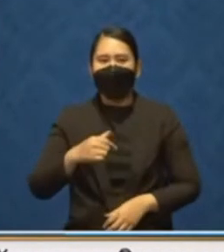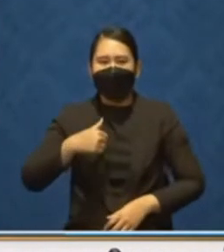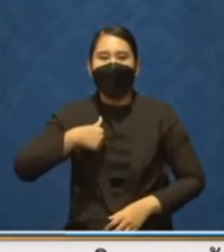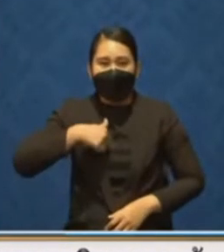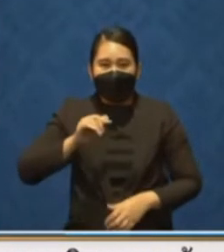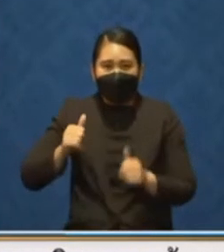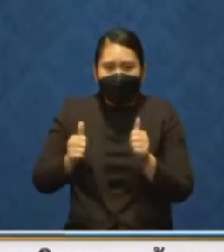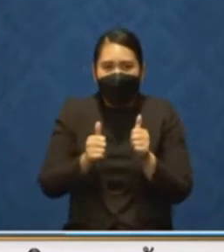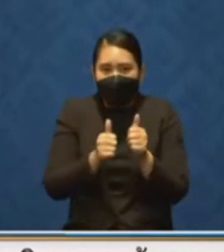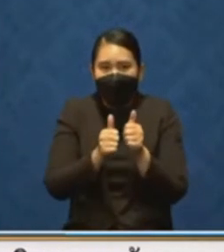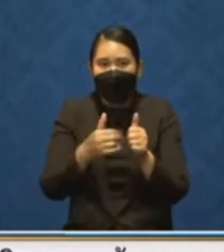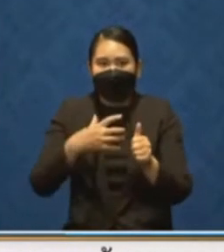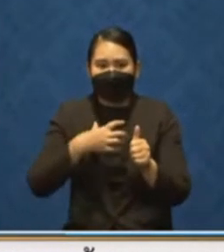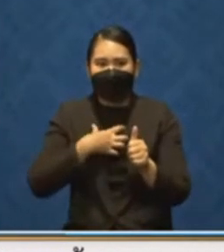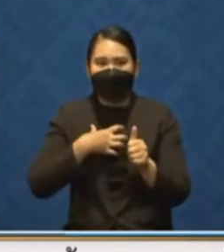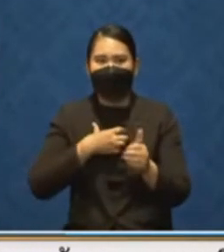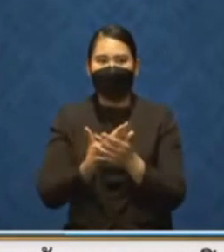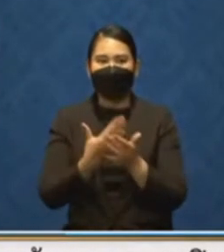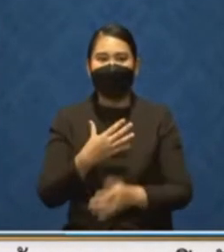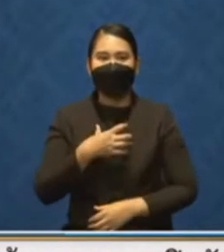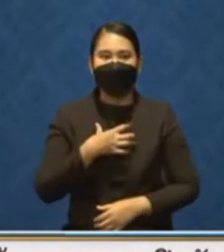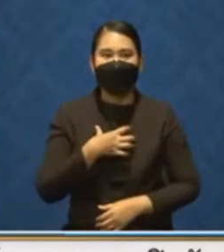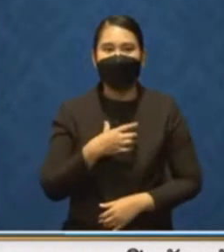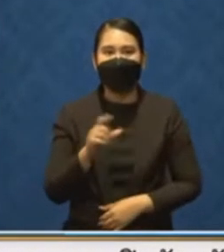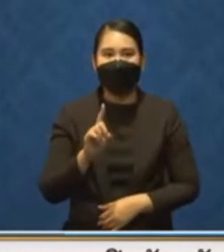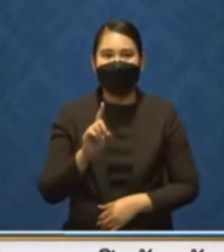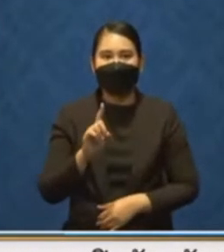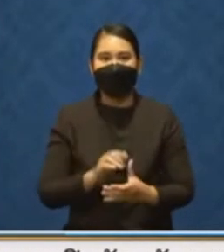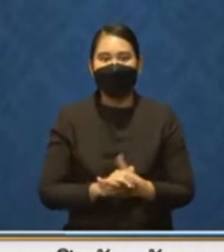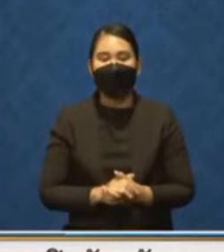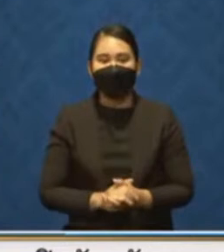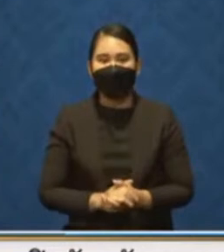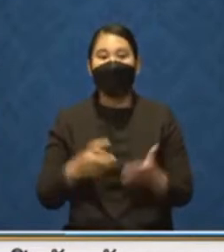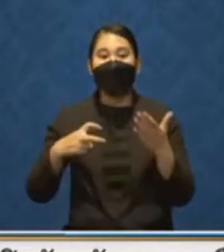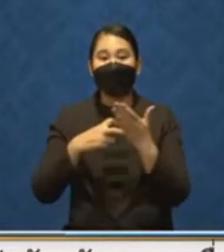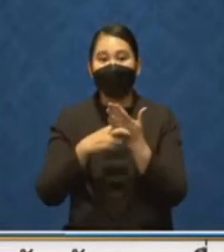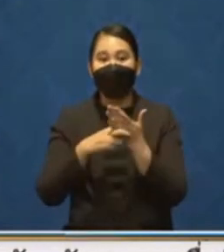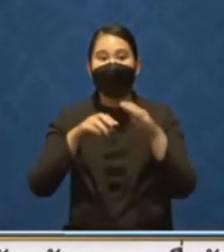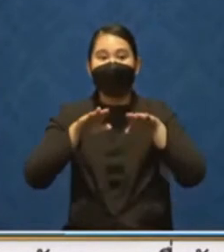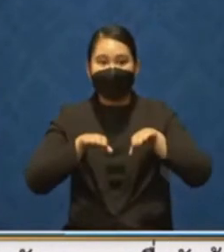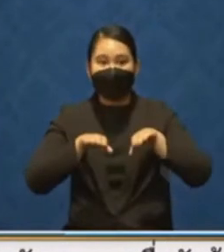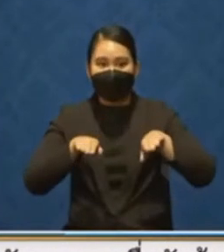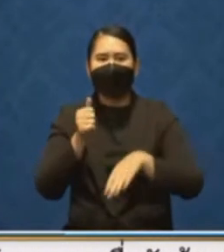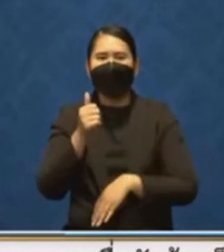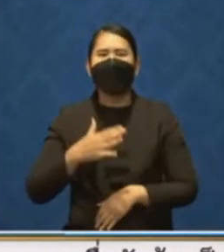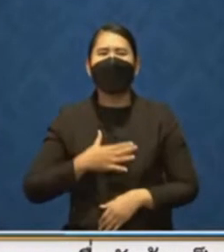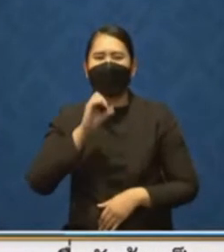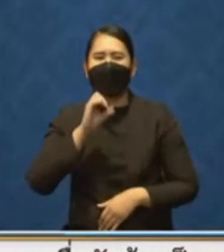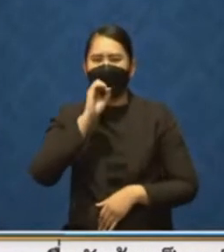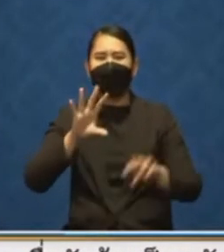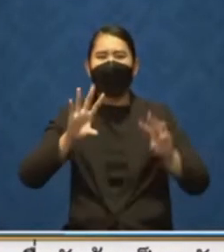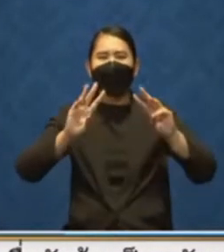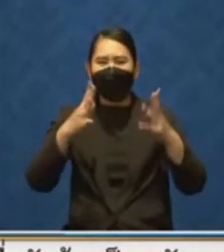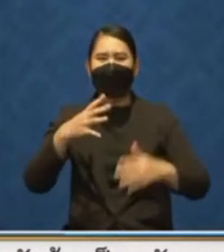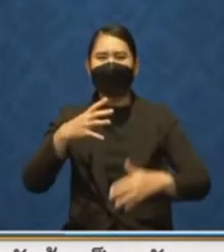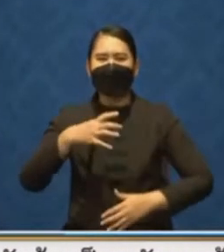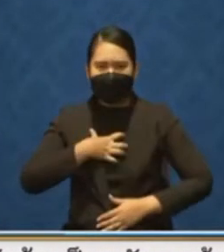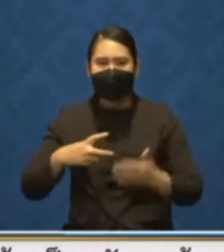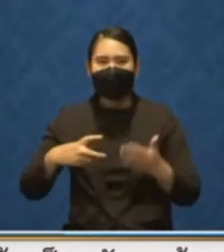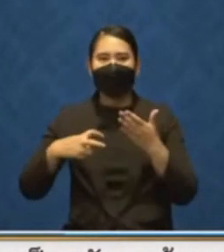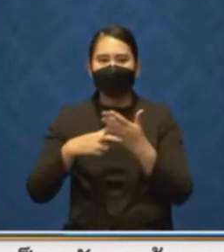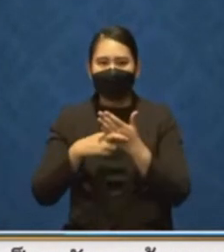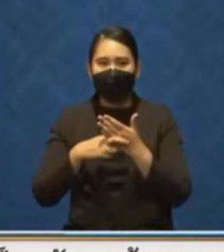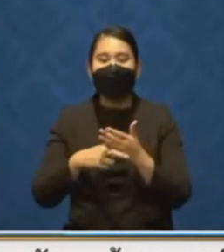เนี่ยฉันอยากมาฉันอยากได้เงินตัวเด็กไปบางคนบ่ไม่ว่างอ่ะแต่ก็อยากได้ตัวก็ตัว